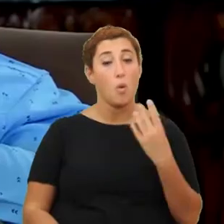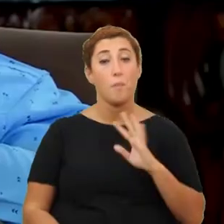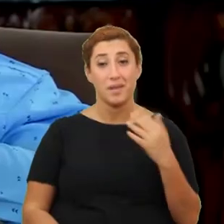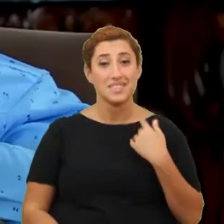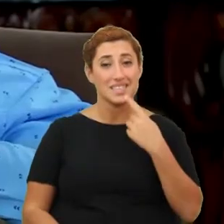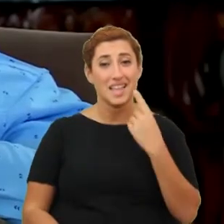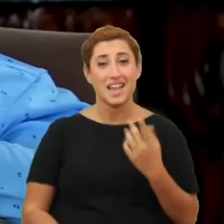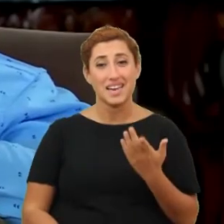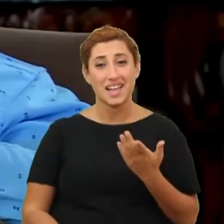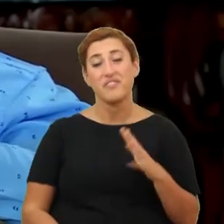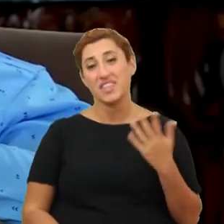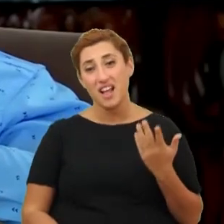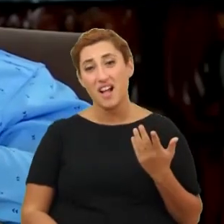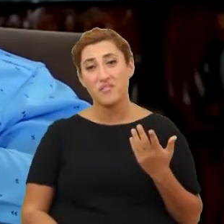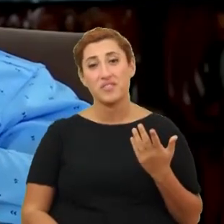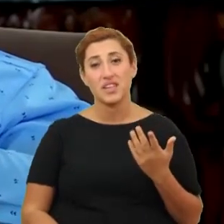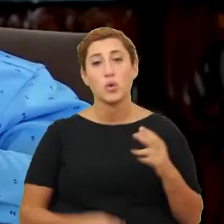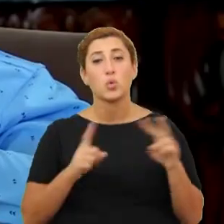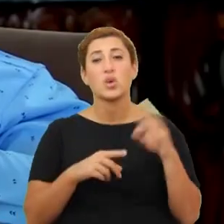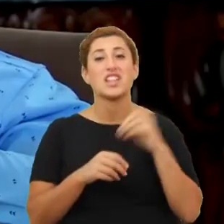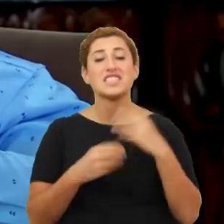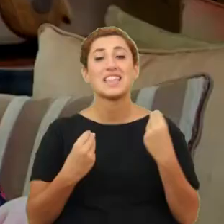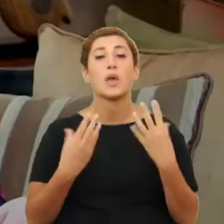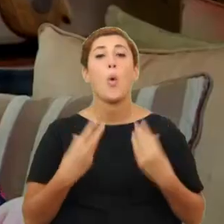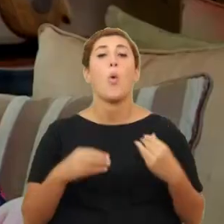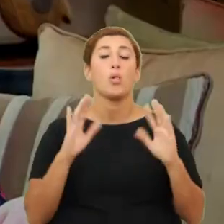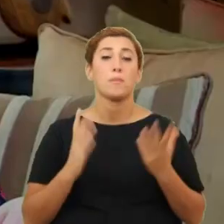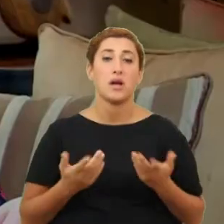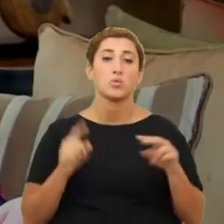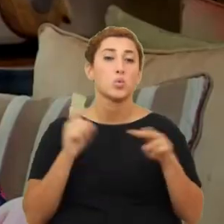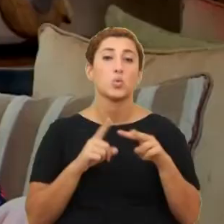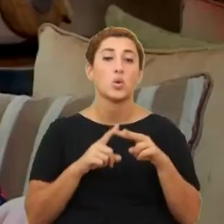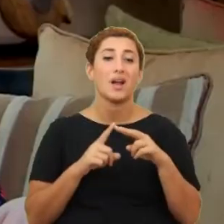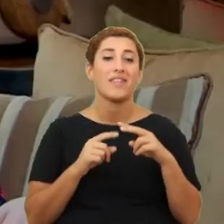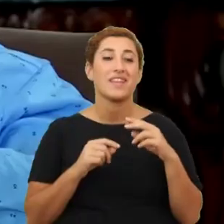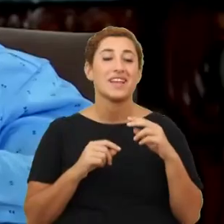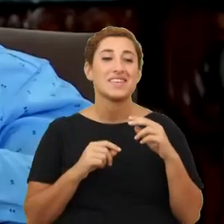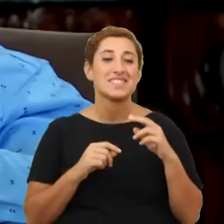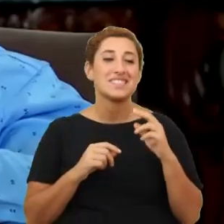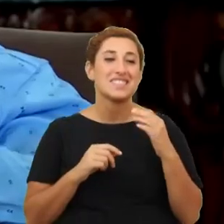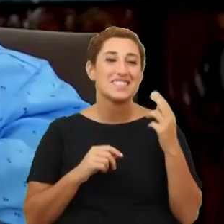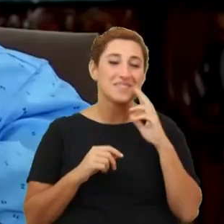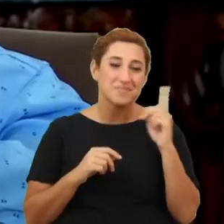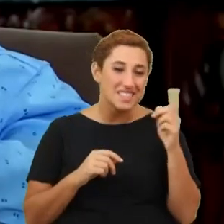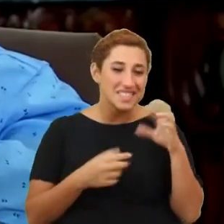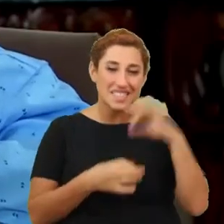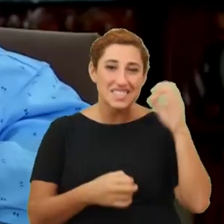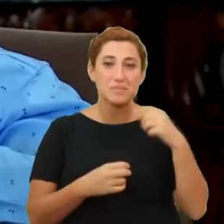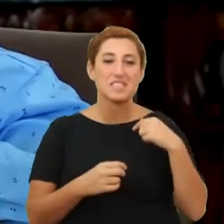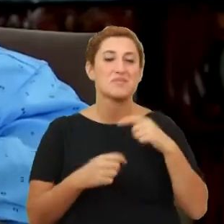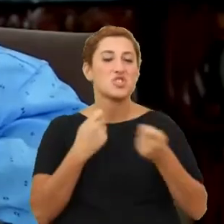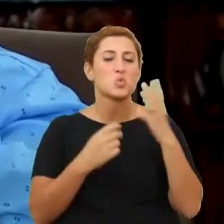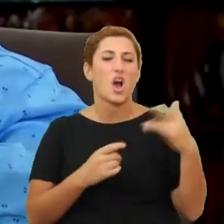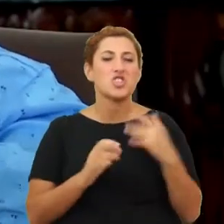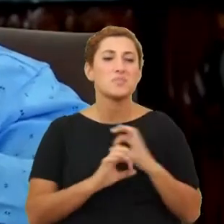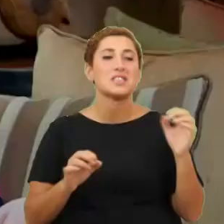Olmaz derken? Yani Nurhan için iyi olmaz. Nurhan naif bir insan. Bizim işler çok acımasızdır.